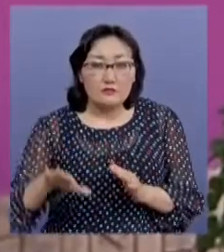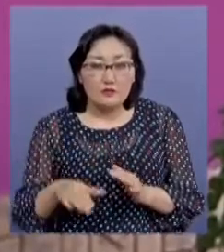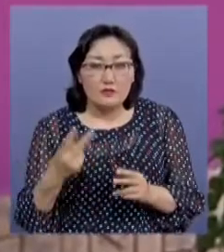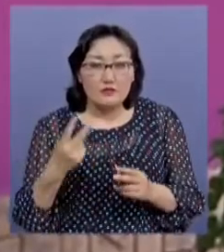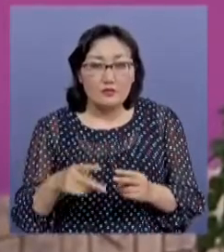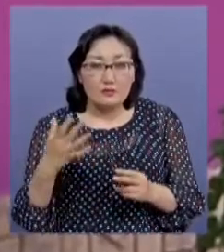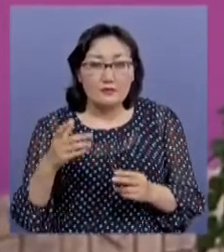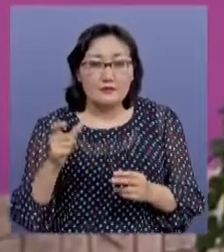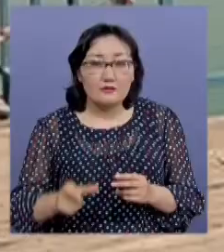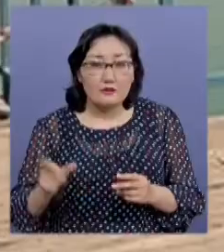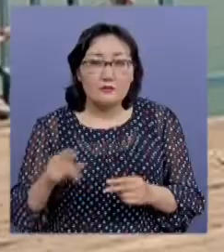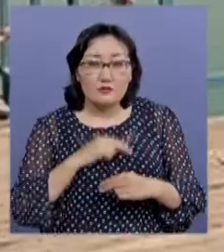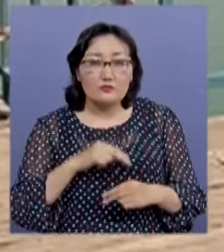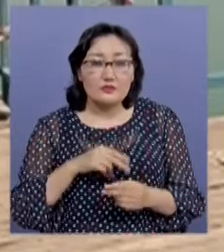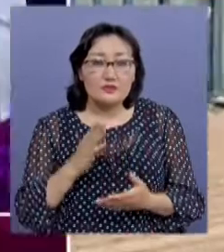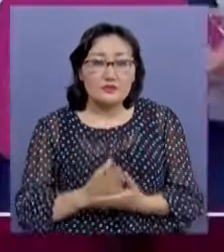жұмыс істейді.